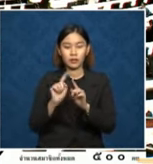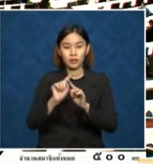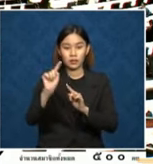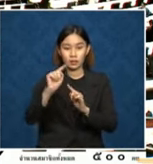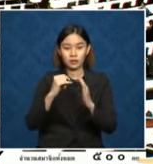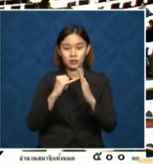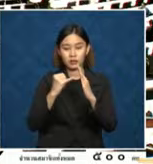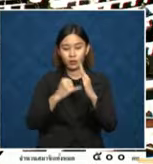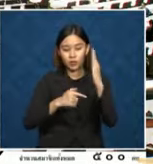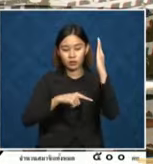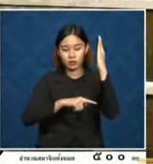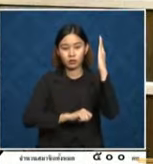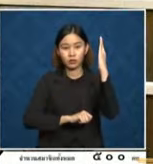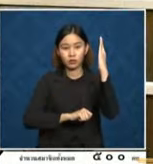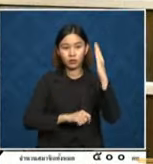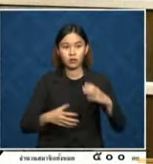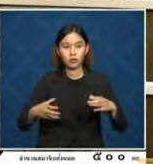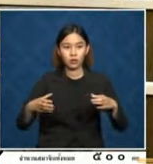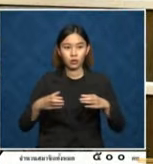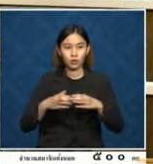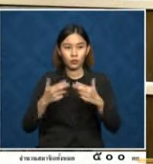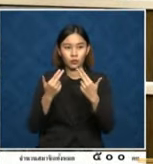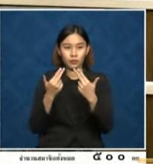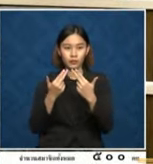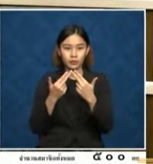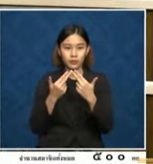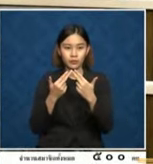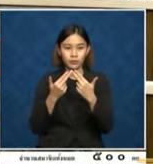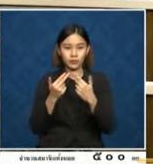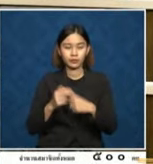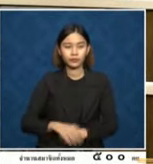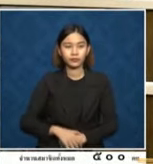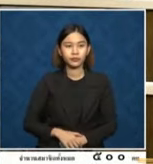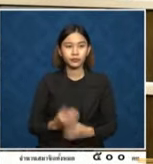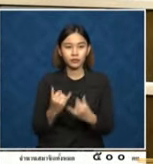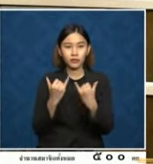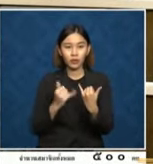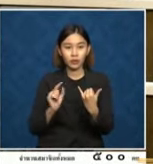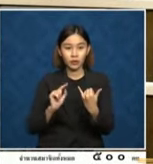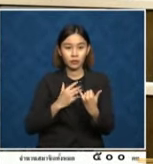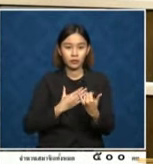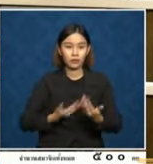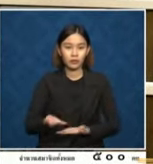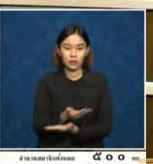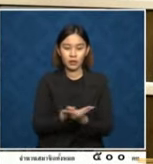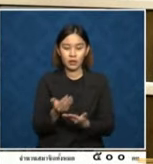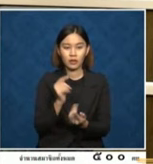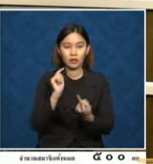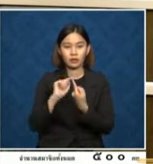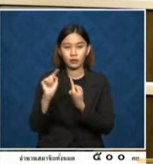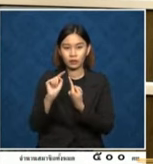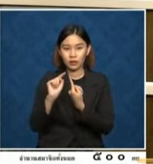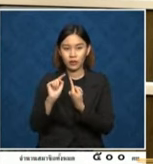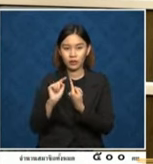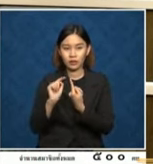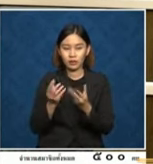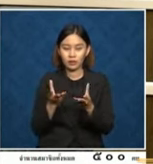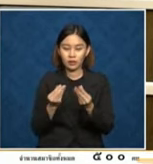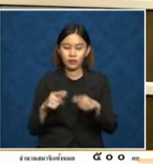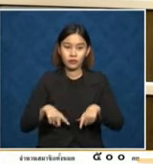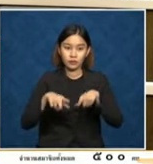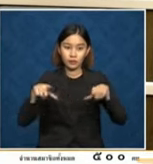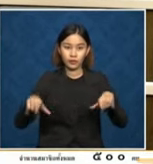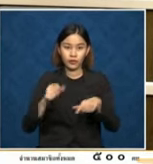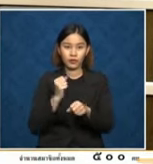จากจังหวัดตรังพรรครวมไทยสร้างชาติท่านครับท่านประธานครับวันนี้กับผมจะขอหารือเกี่ยวกับเรื่องที่ดินสิทธิทำ